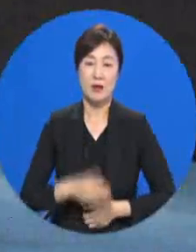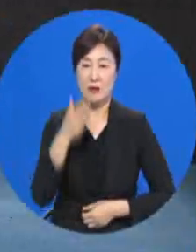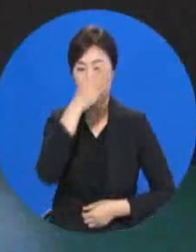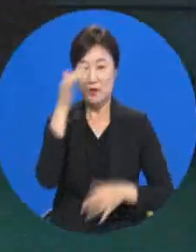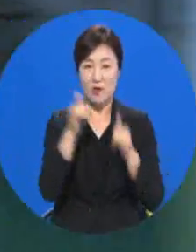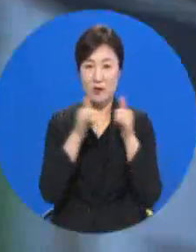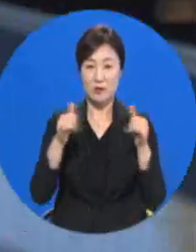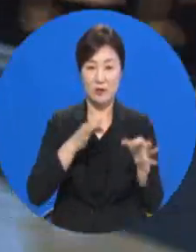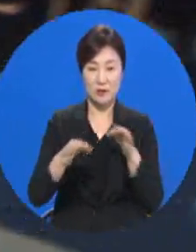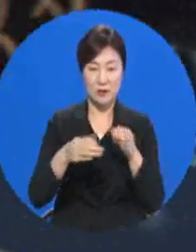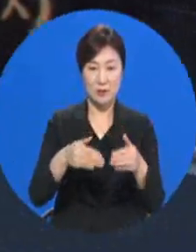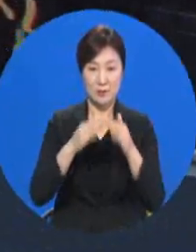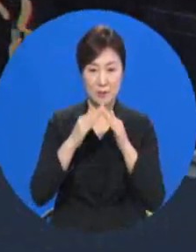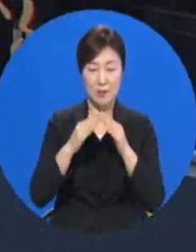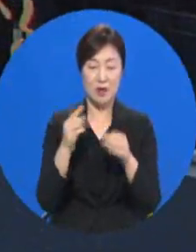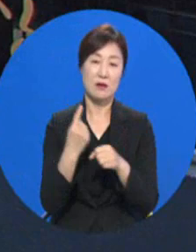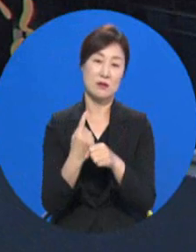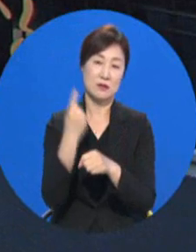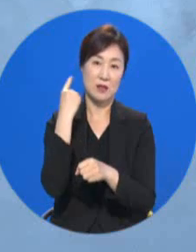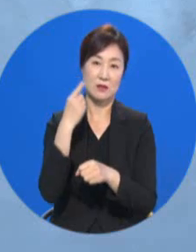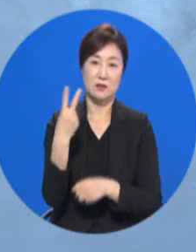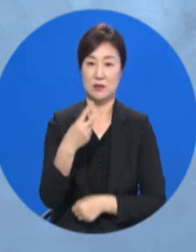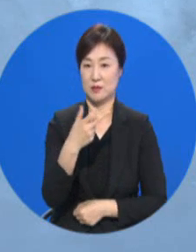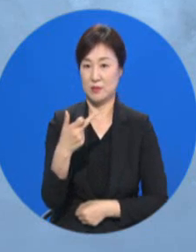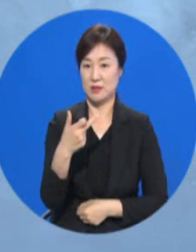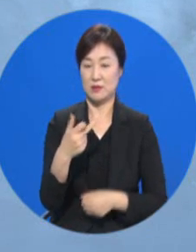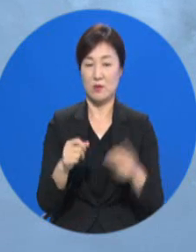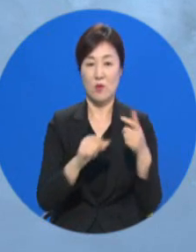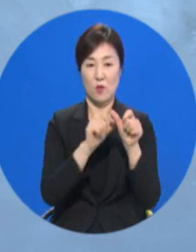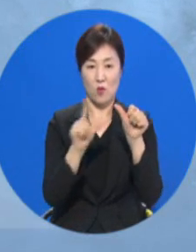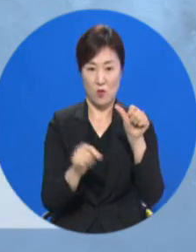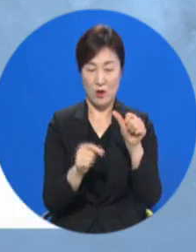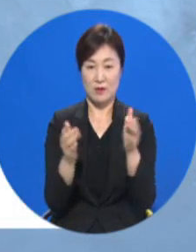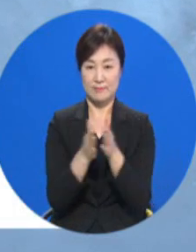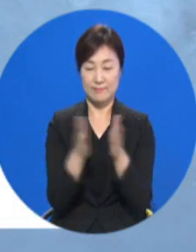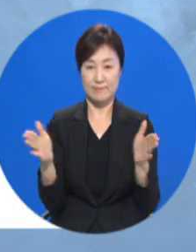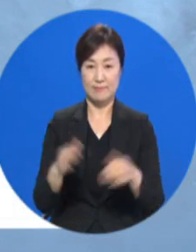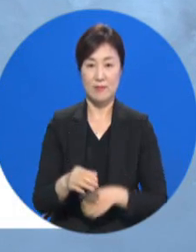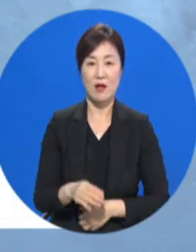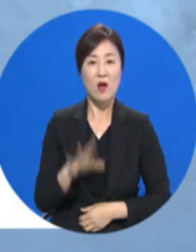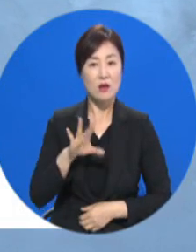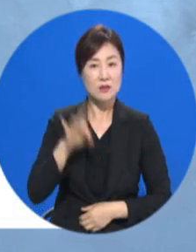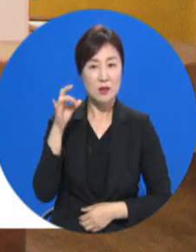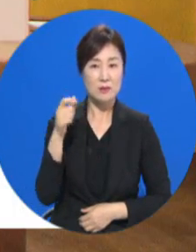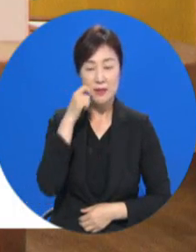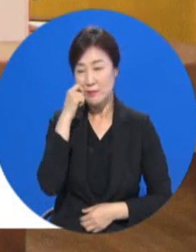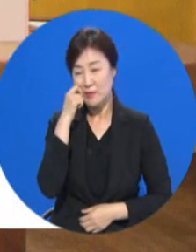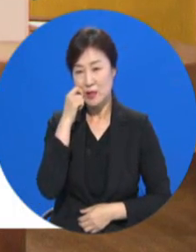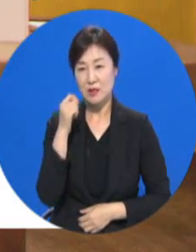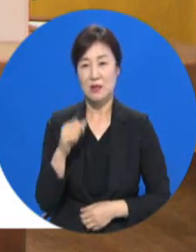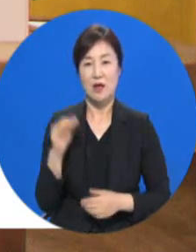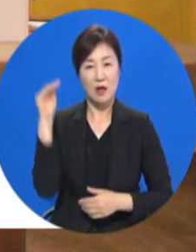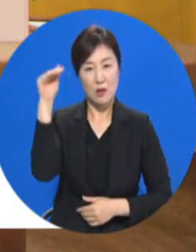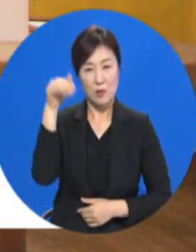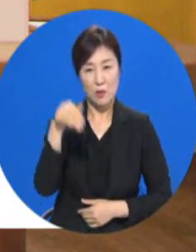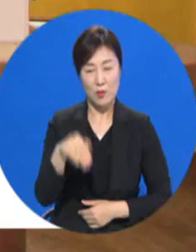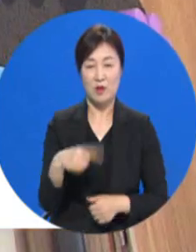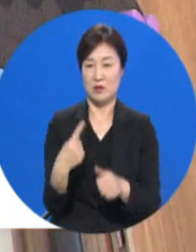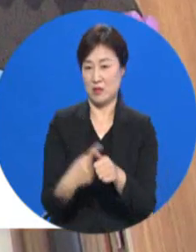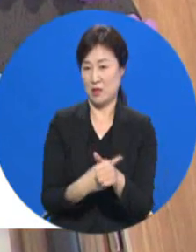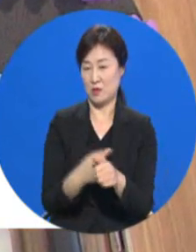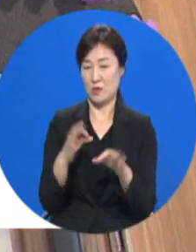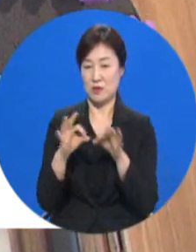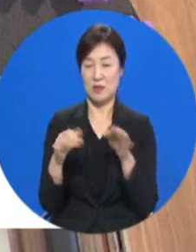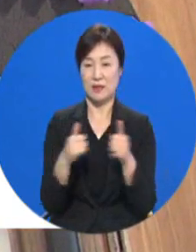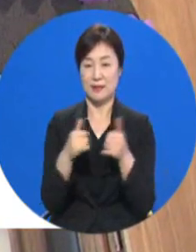공간이 처음 조성된 건 지난 2017년 5월. 하지만 초반 단짝 흥행을 이어가지 못했고 점주들 간의